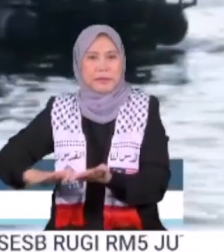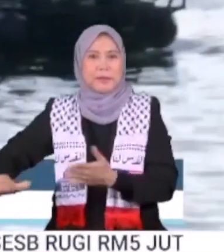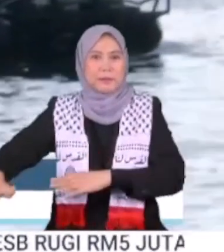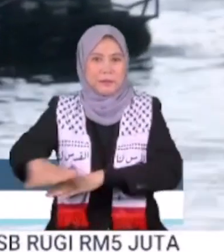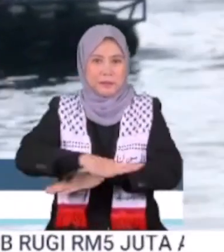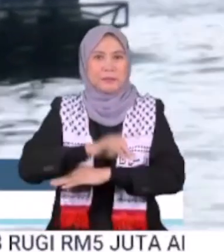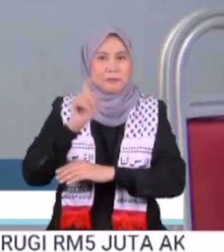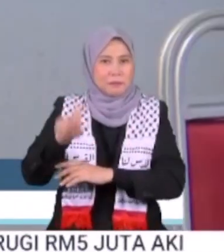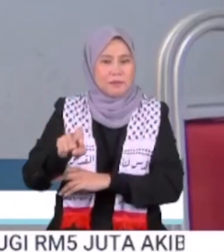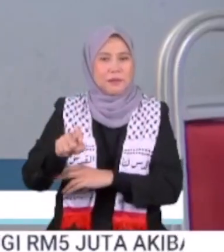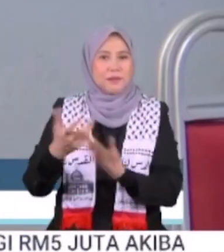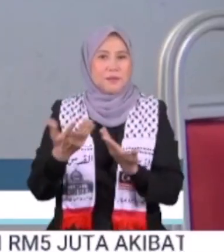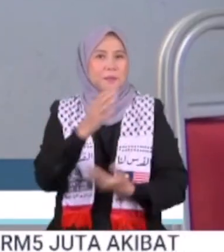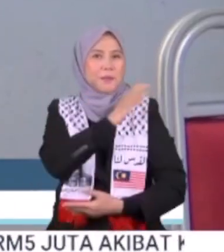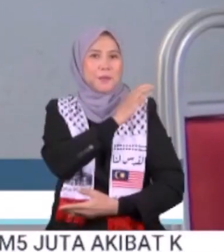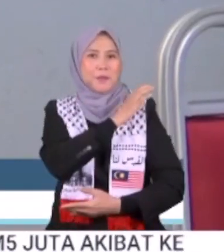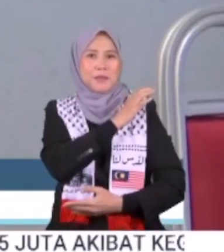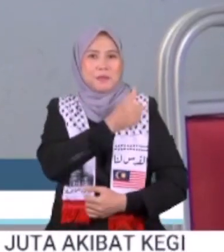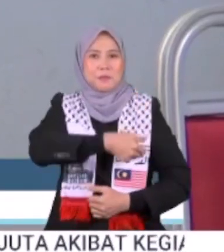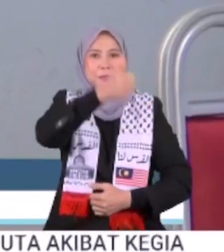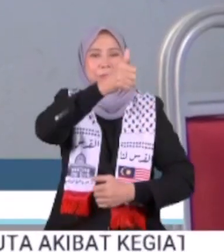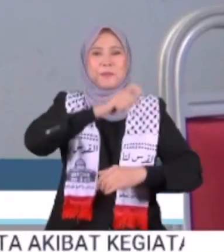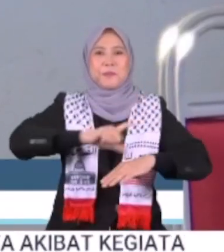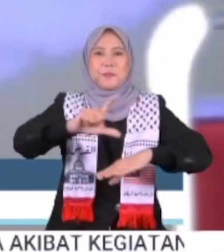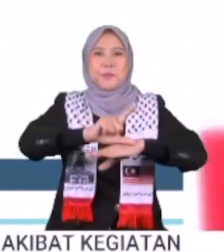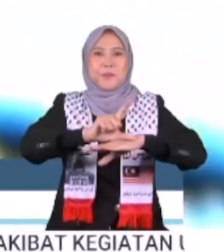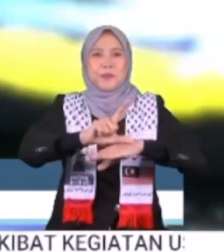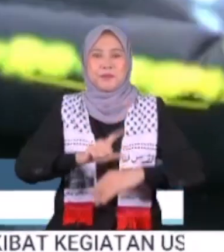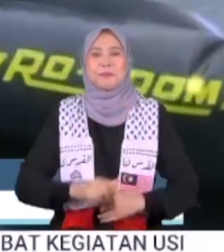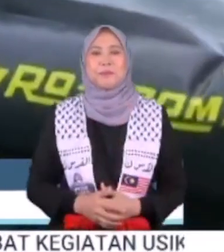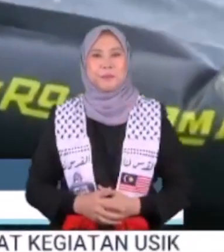dan dipengerusikan oleh Perbadanan Labuan.